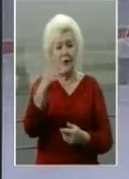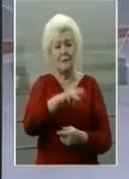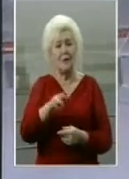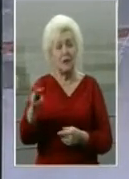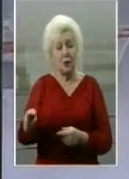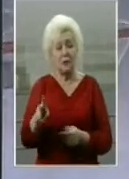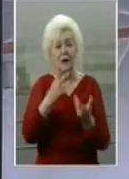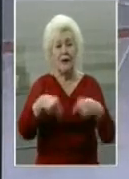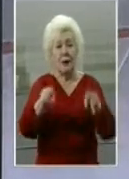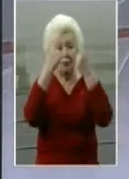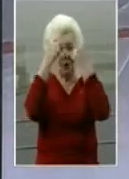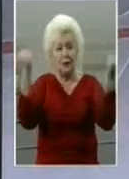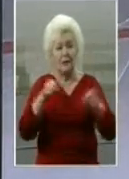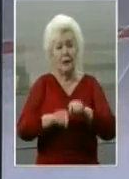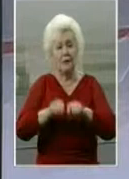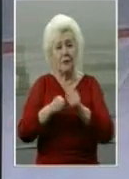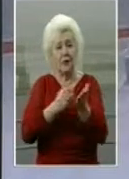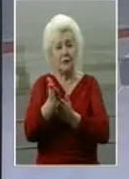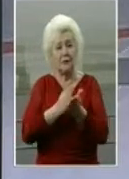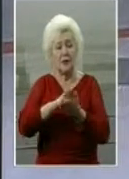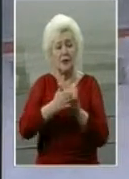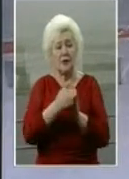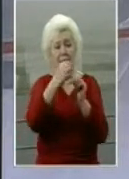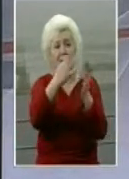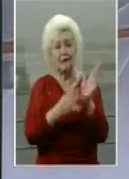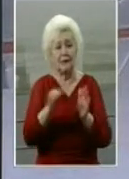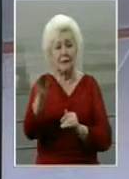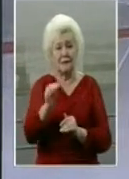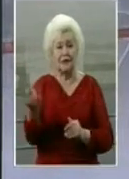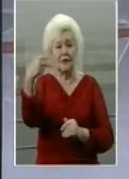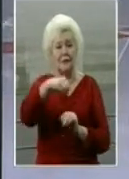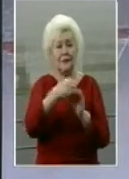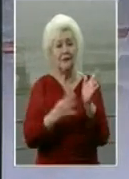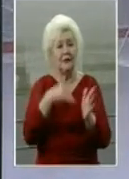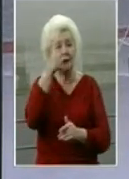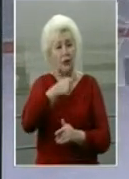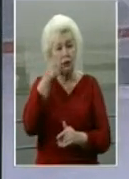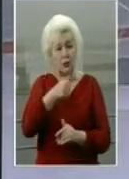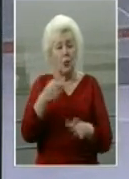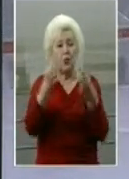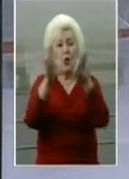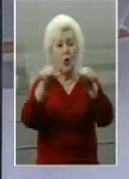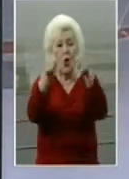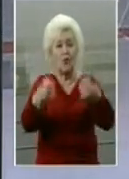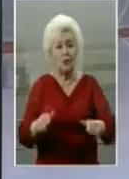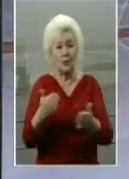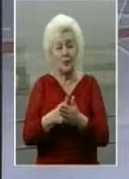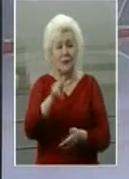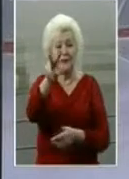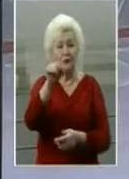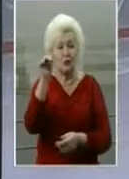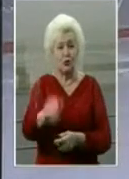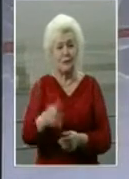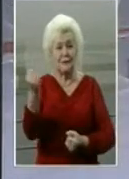мільйони. Як повідомляють у фіскальній службі, станом на 19 лютого 2019 року легалізовано близько 200